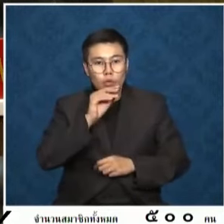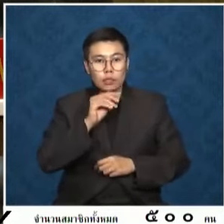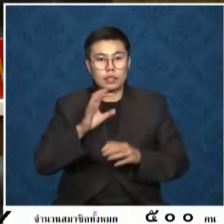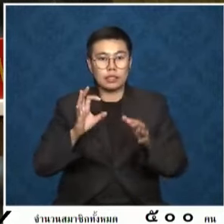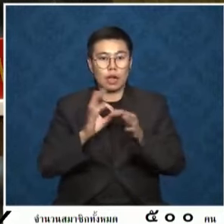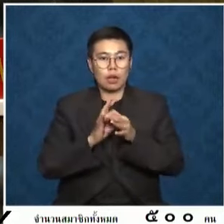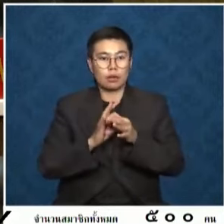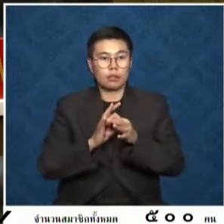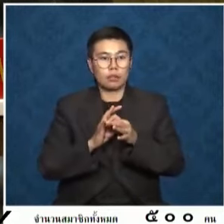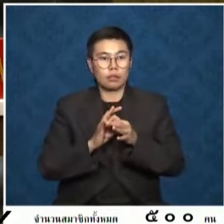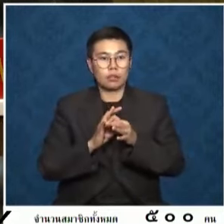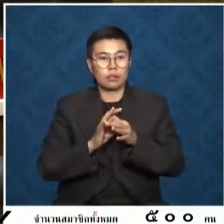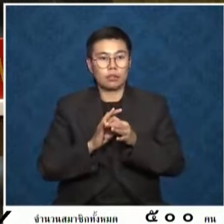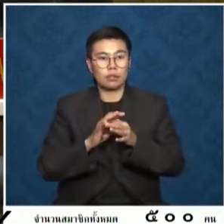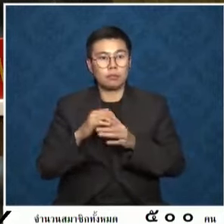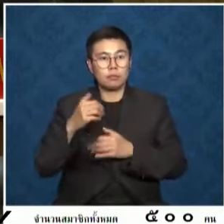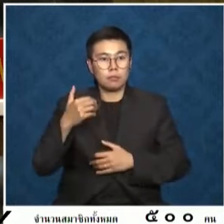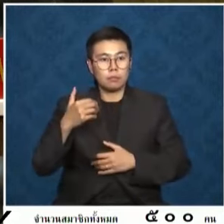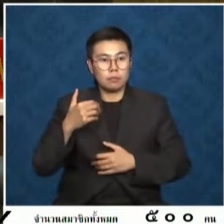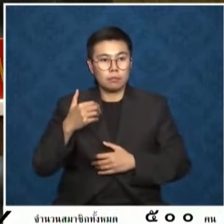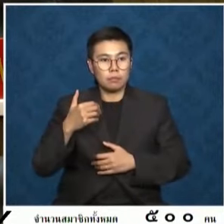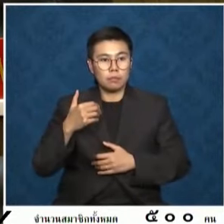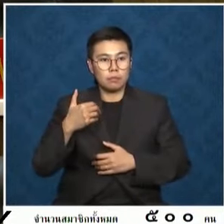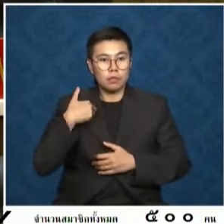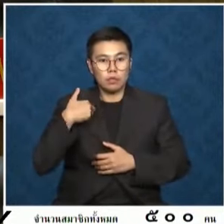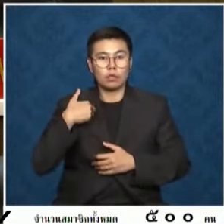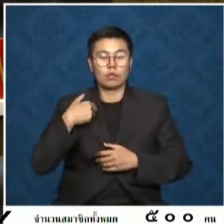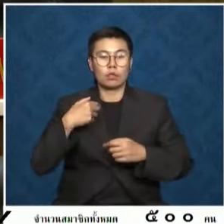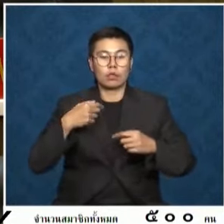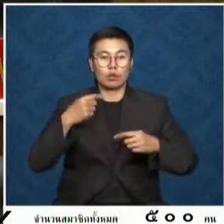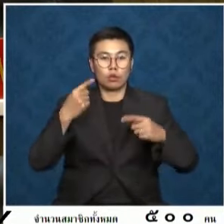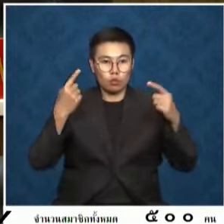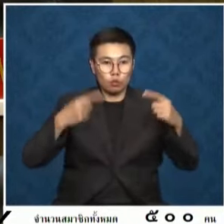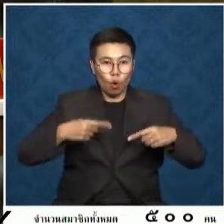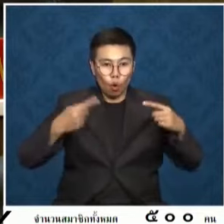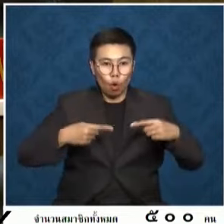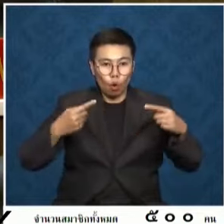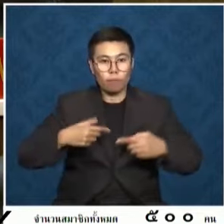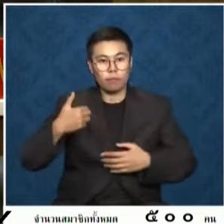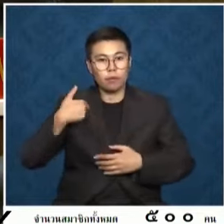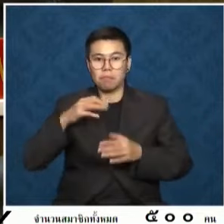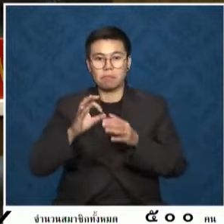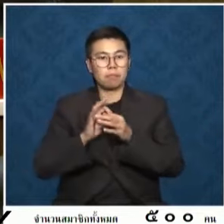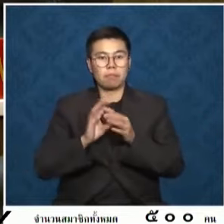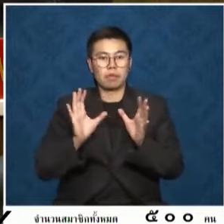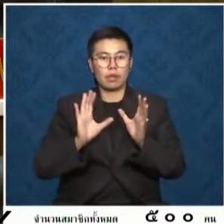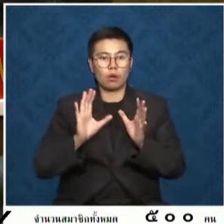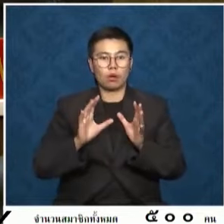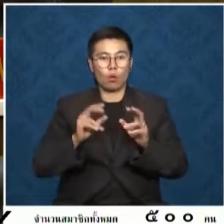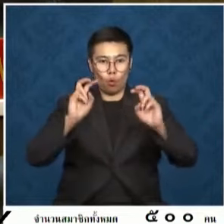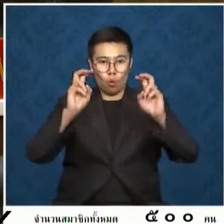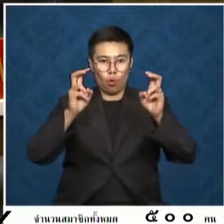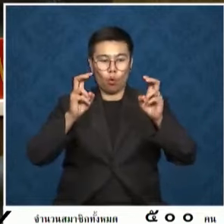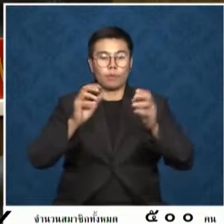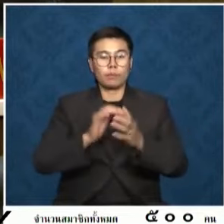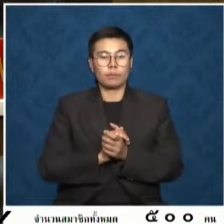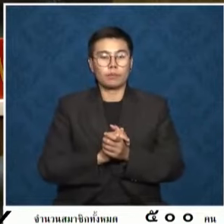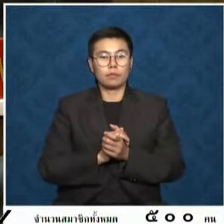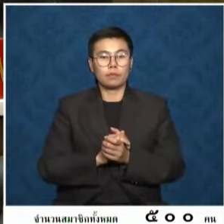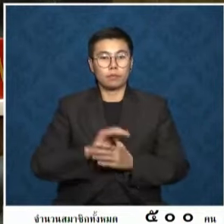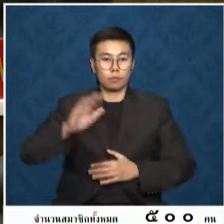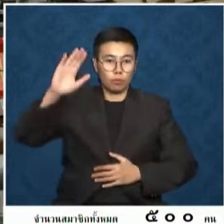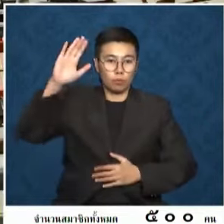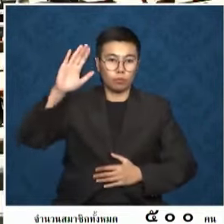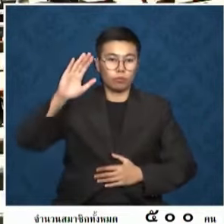องไปมีการที่ไปมีทะเลาะเบาะแว้งกันข้างนอกนะครับมันไม่ได้เกี่ยวในประเด็นเลยครับท่านครับ ท่านประธานครับ